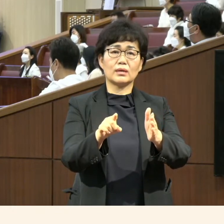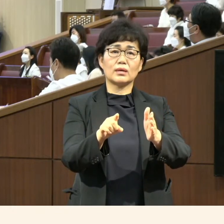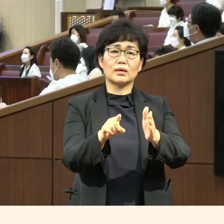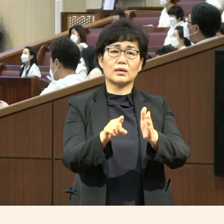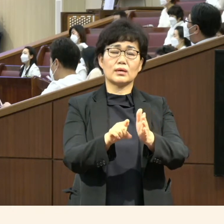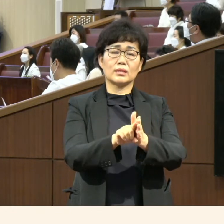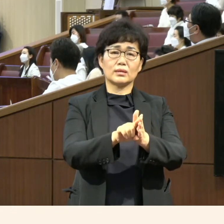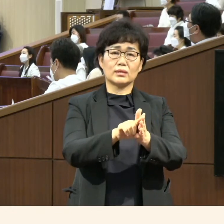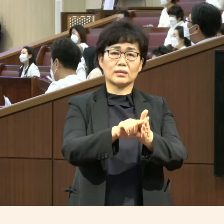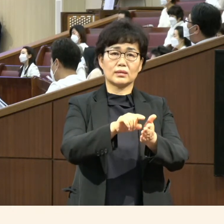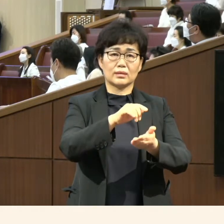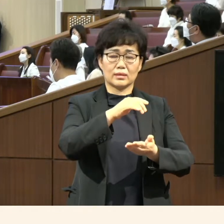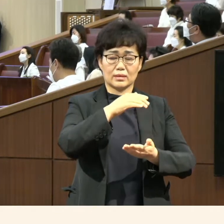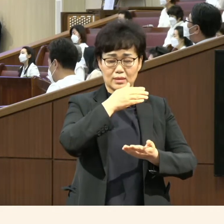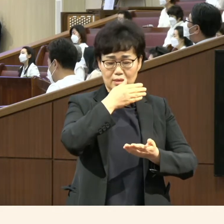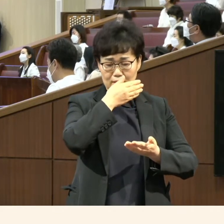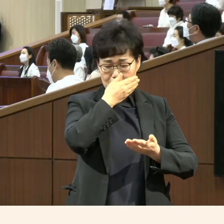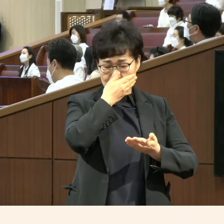위하여